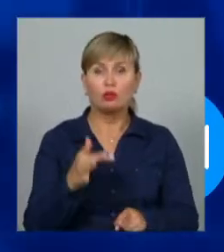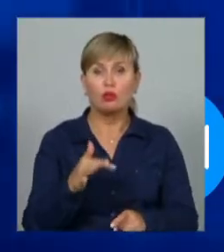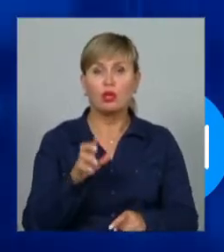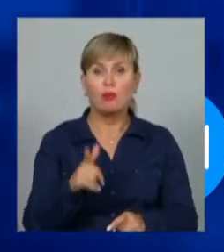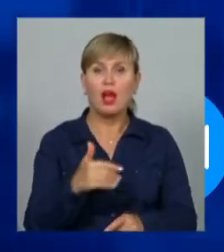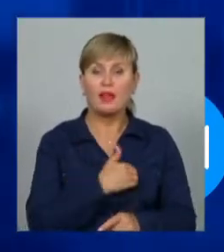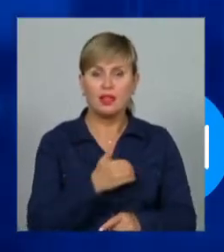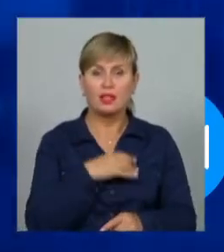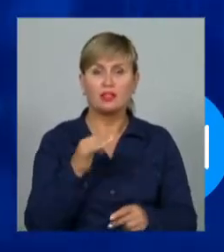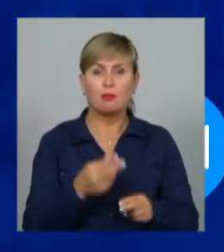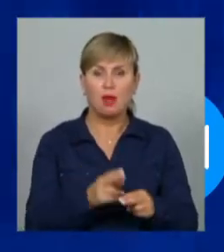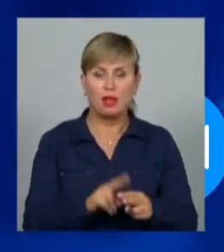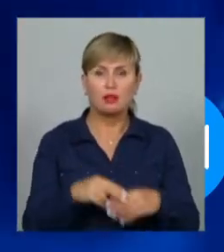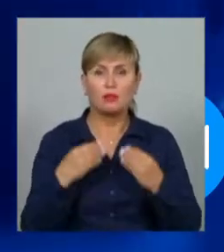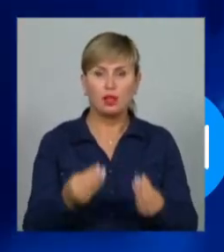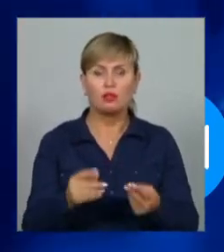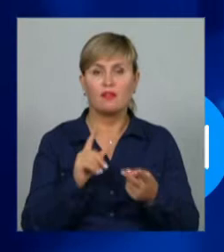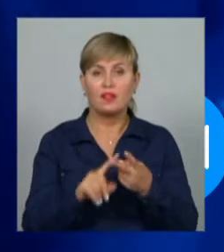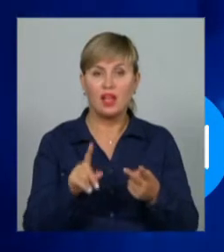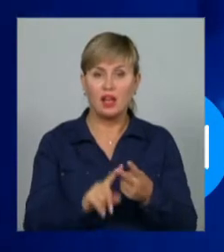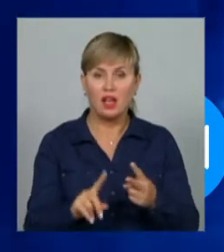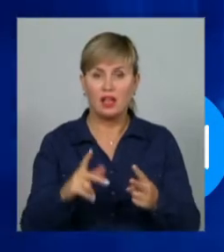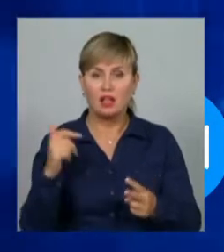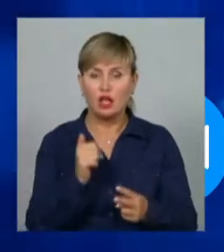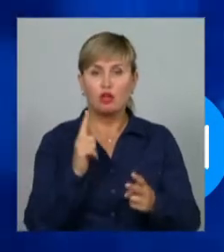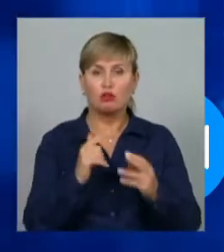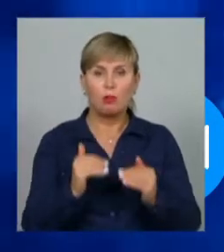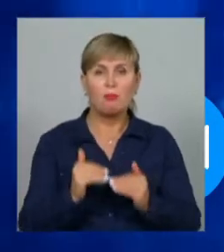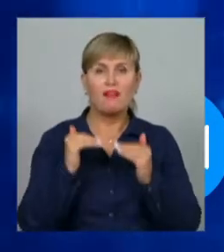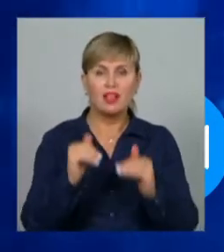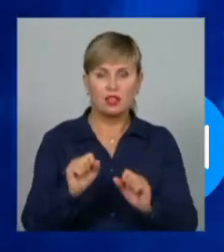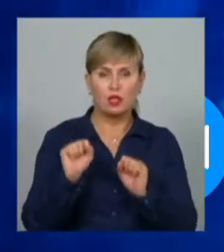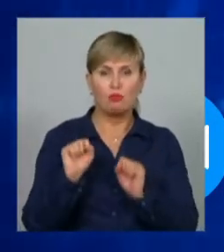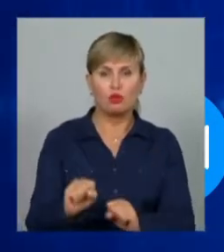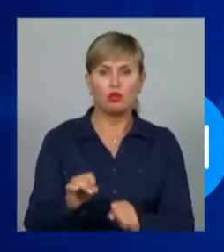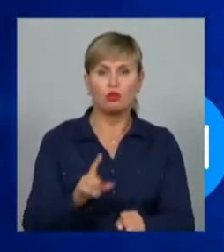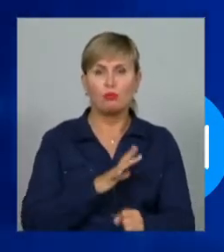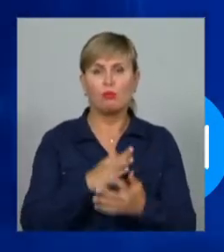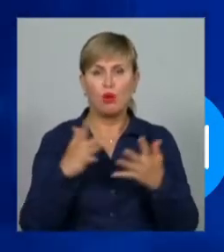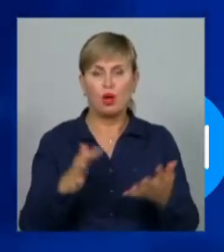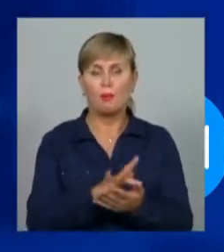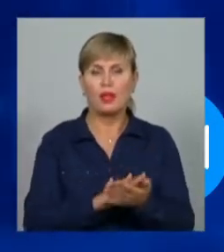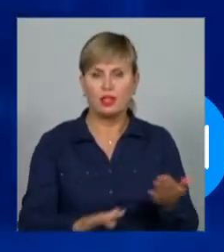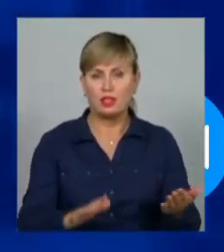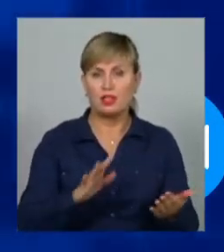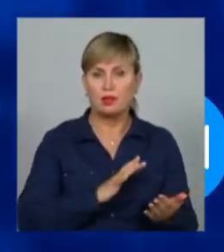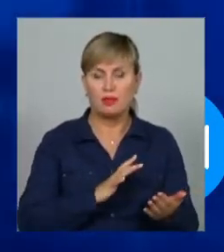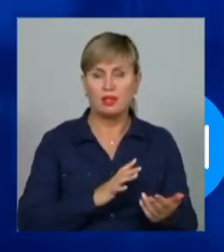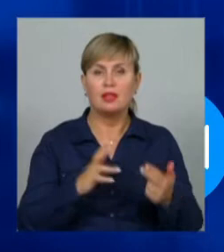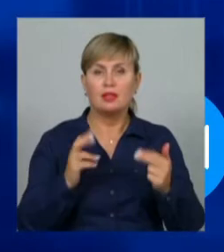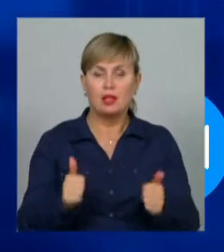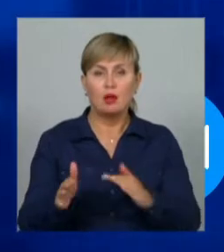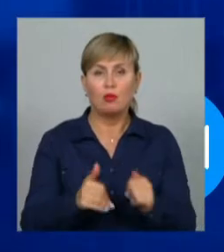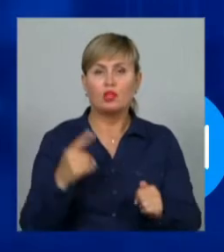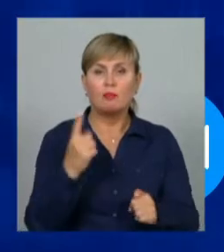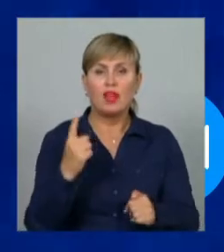хотелось. Поэтому дается вторая доза вакцины, чтобы повысить иммунитет и чтобы он более продолжительный. Конечно, после